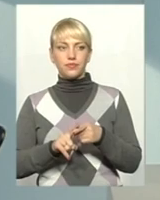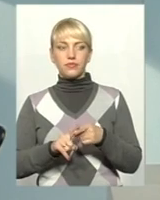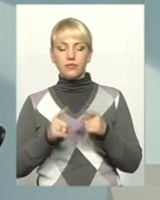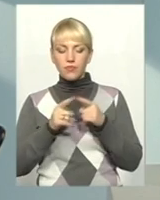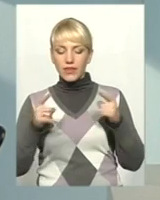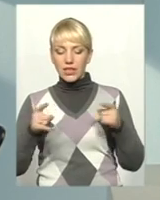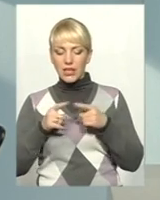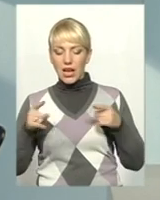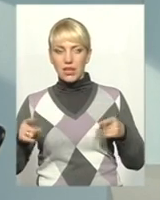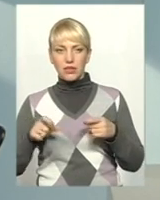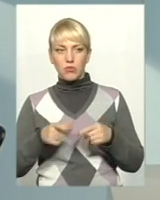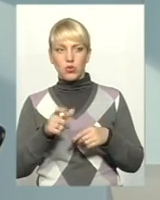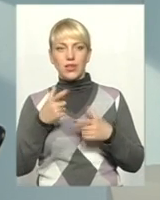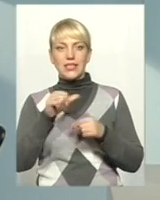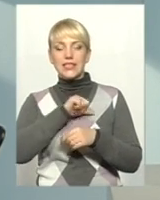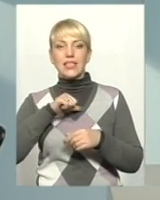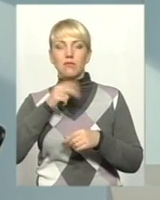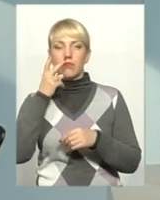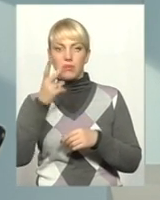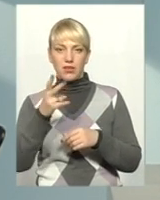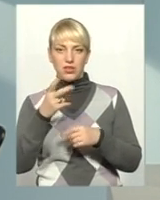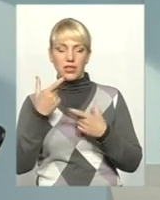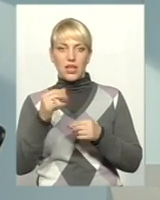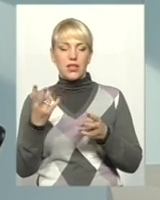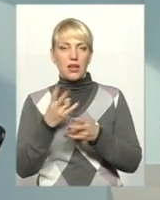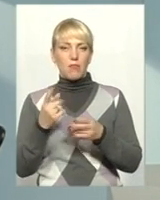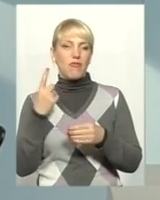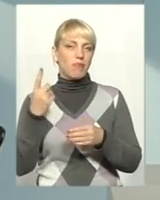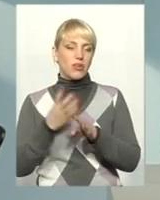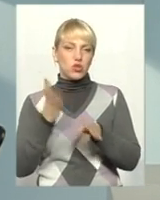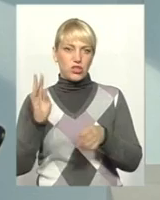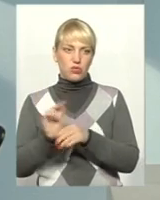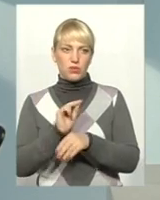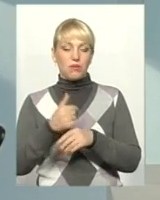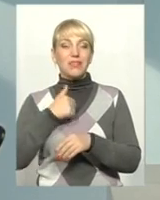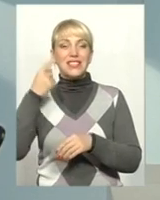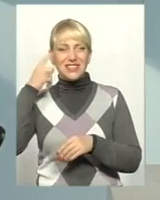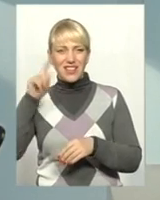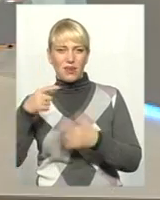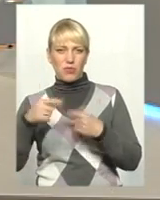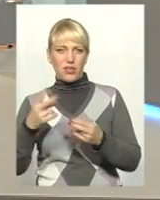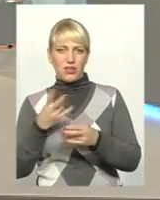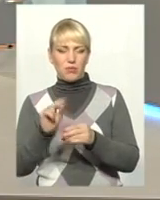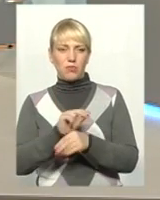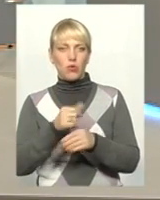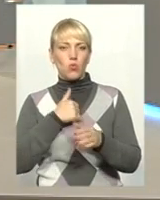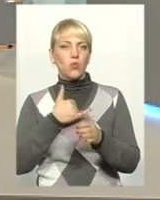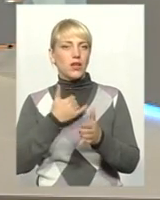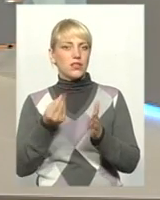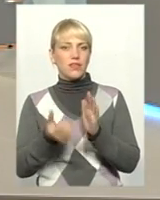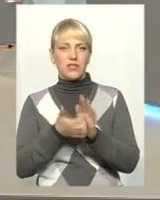ділянками, з тими дорогами, де вони самі бачать, в першу чергу треба їх ремонтувати. Ми самі знаємо, де їх треба ремонтувати, але у нас не вистачає